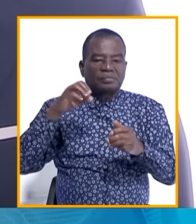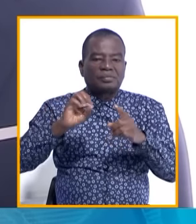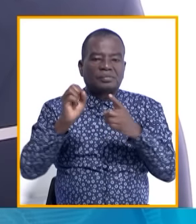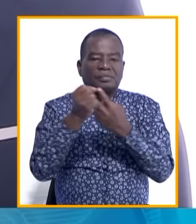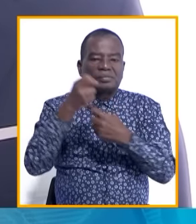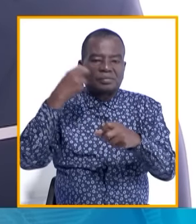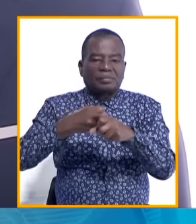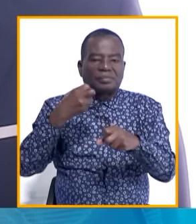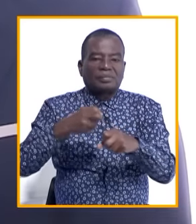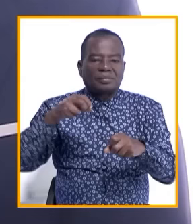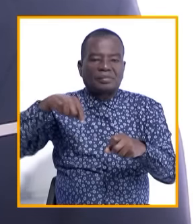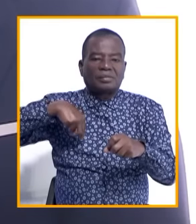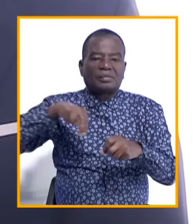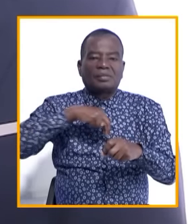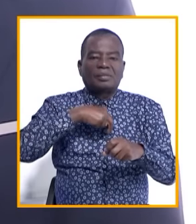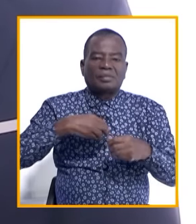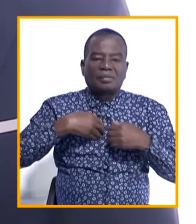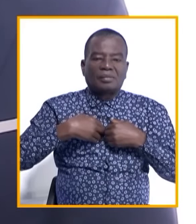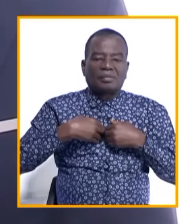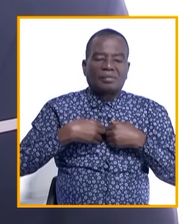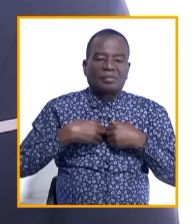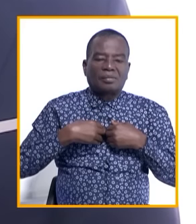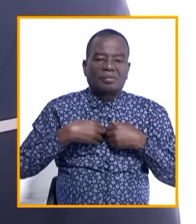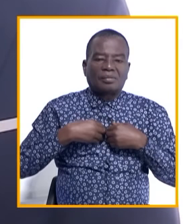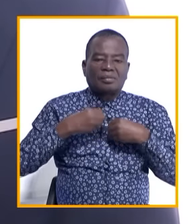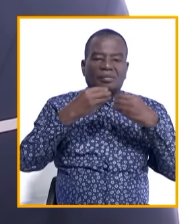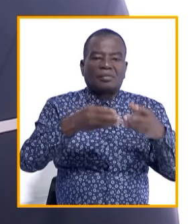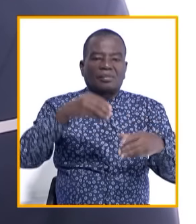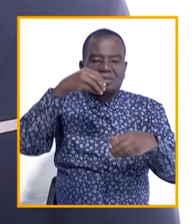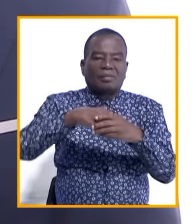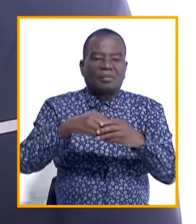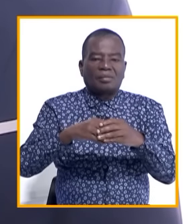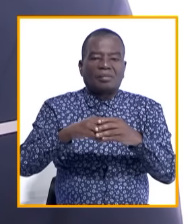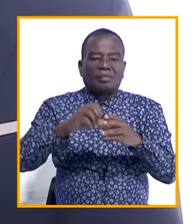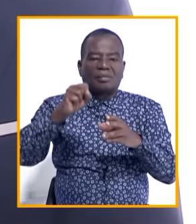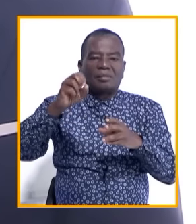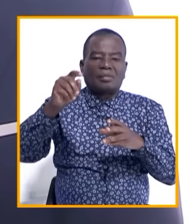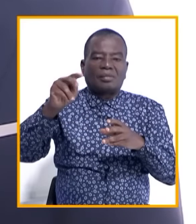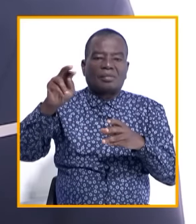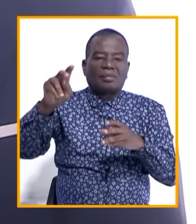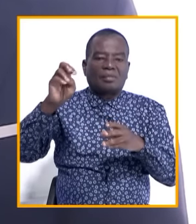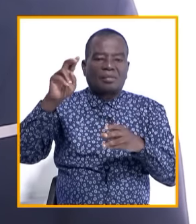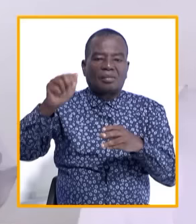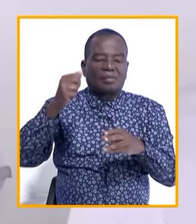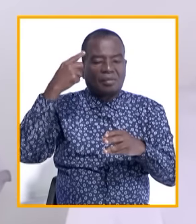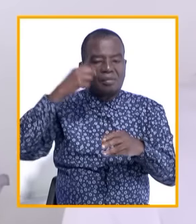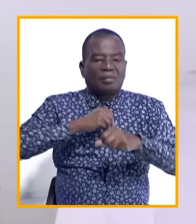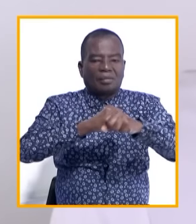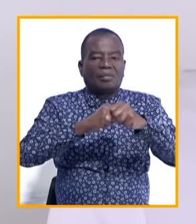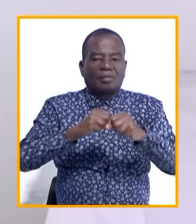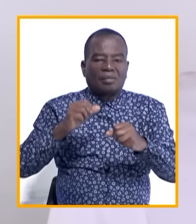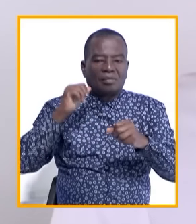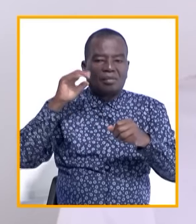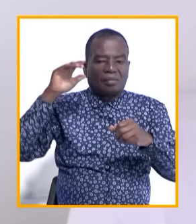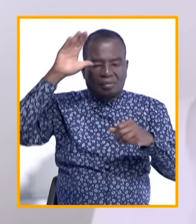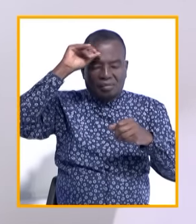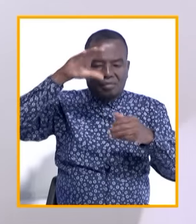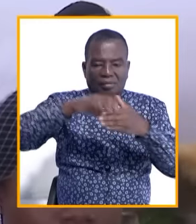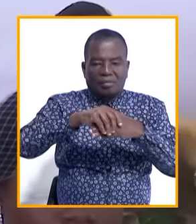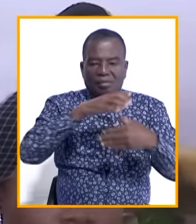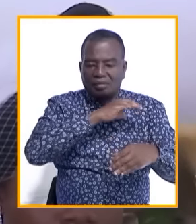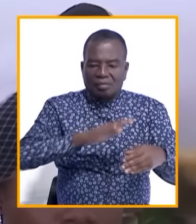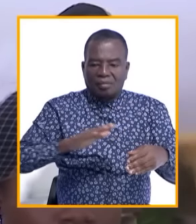l'espérance d'une situation difficile que nous avons institué au sein de la SOTRA, le mariage collectif, pour protéger les